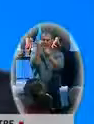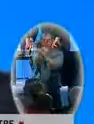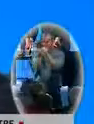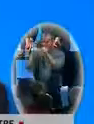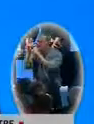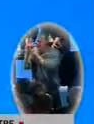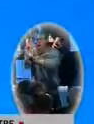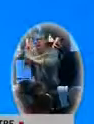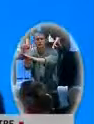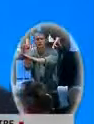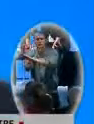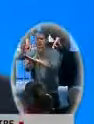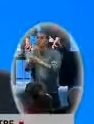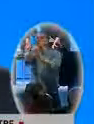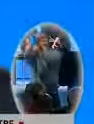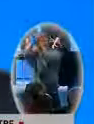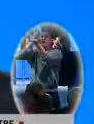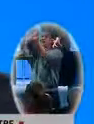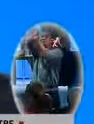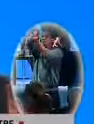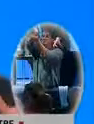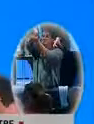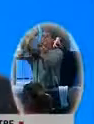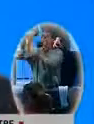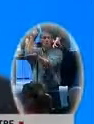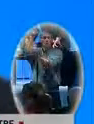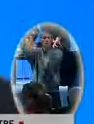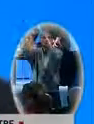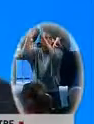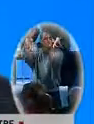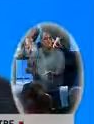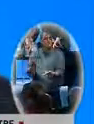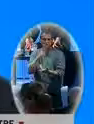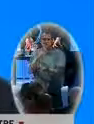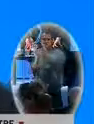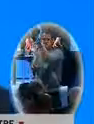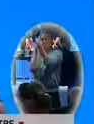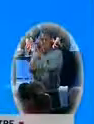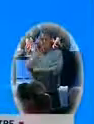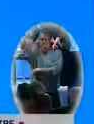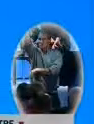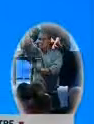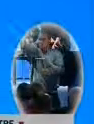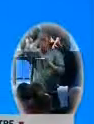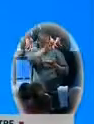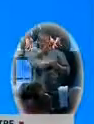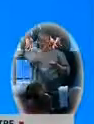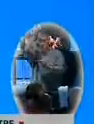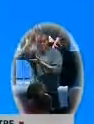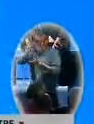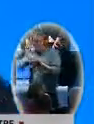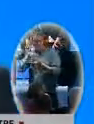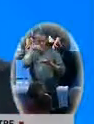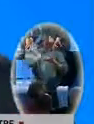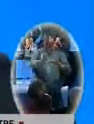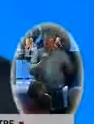première. La décentralisation fait l'objet de polémiques, souvent d'ailleurs injustes, qui cesseront lorsque nous donnerons à